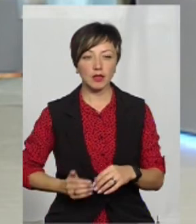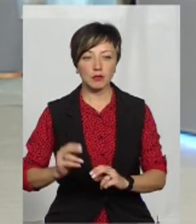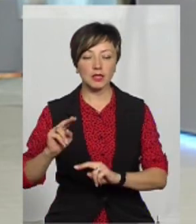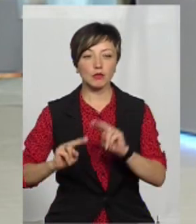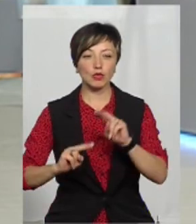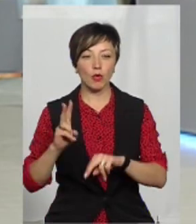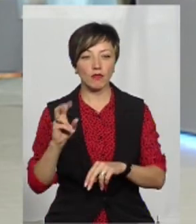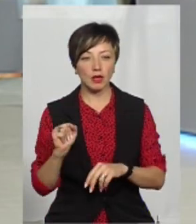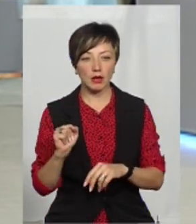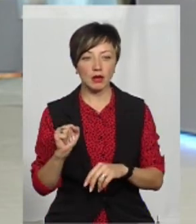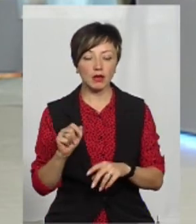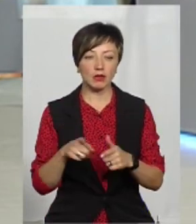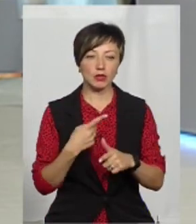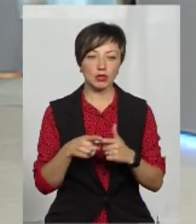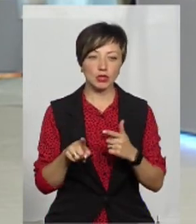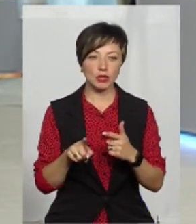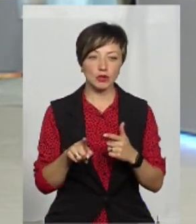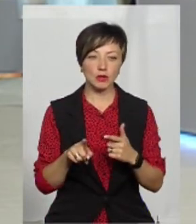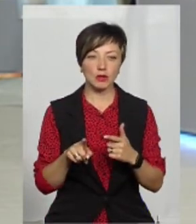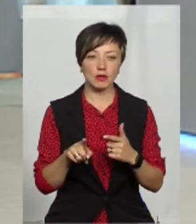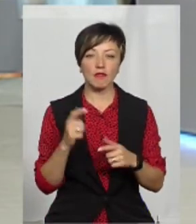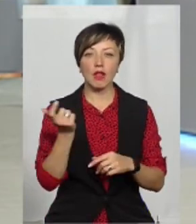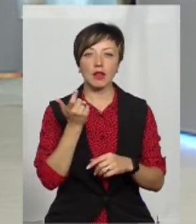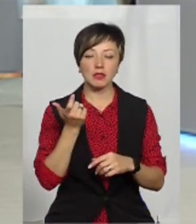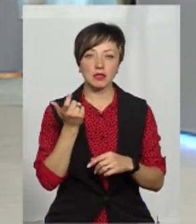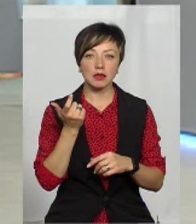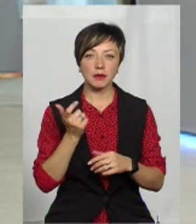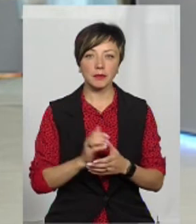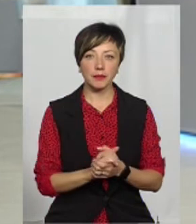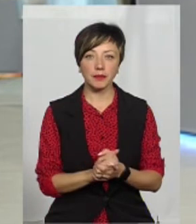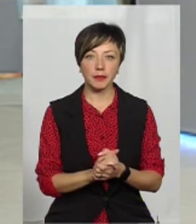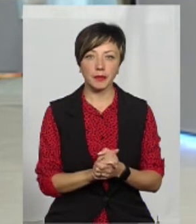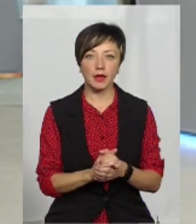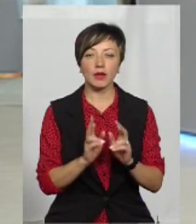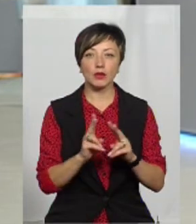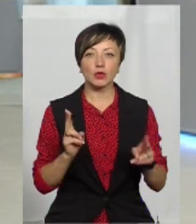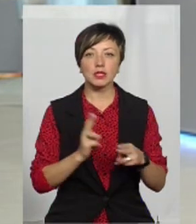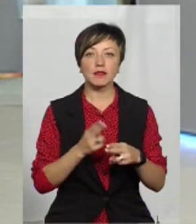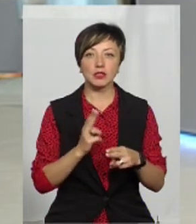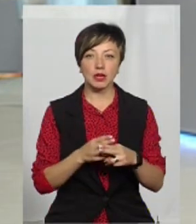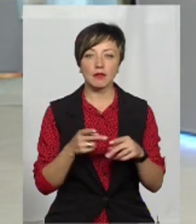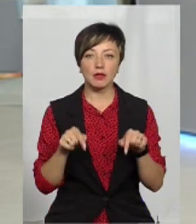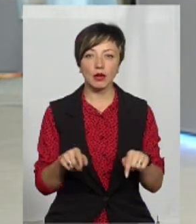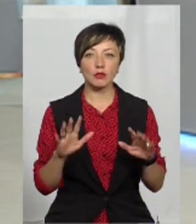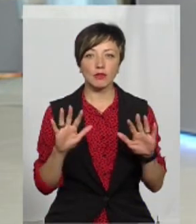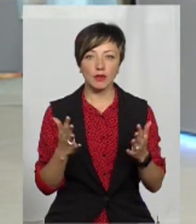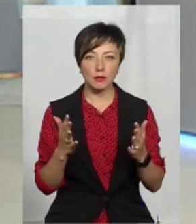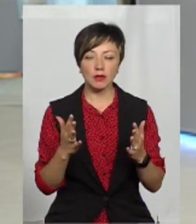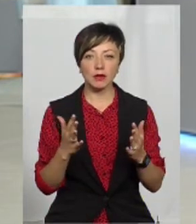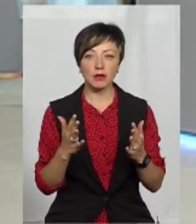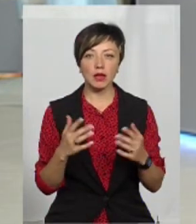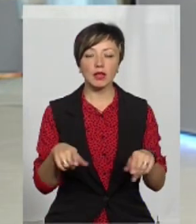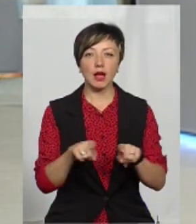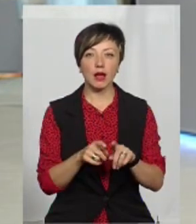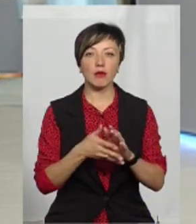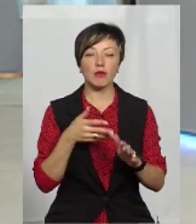компанії будівельника чи навіть власника? Через те, що хтось мішає будувати? В даному випадку теоретично